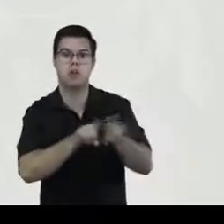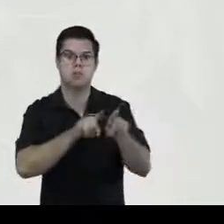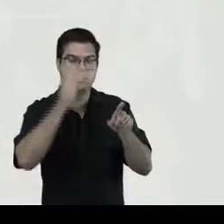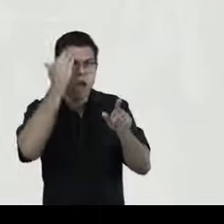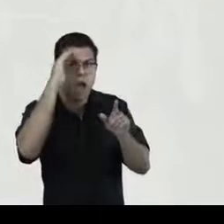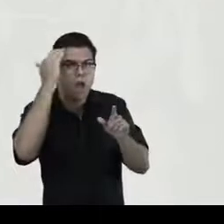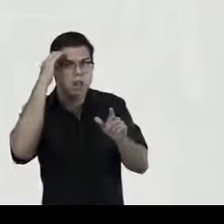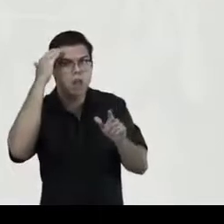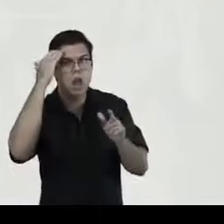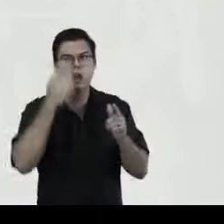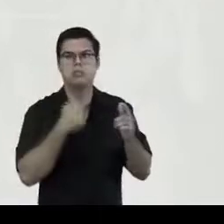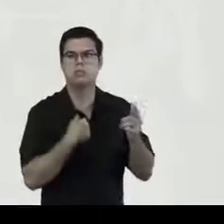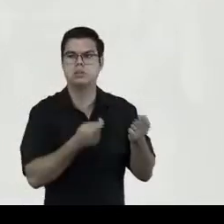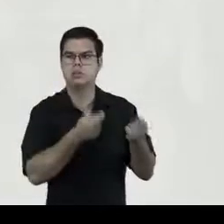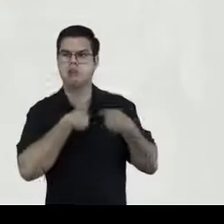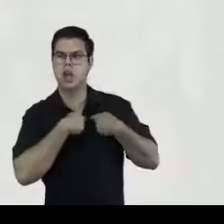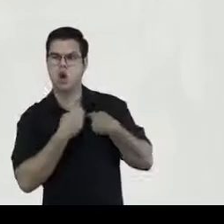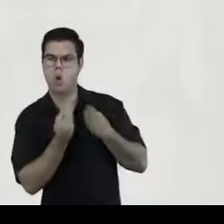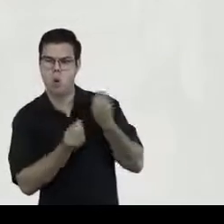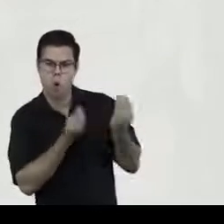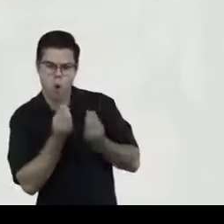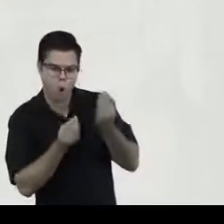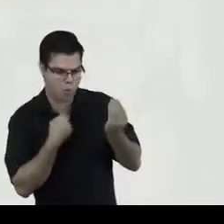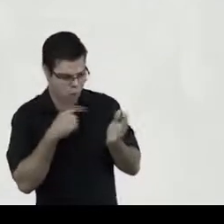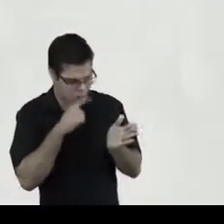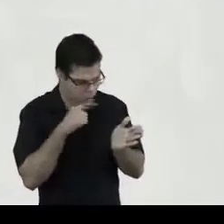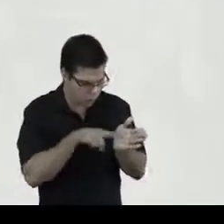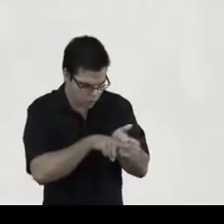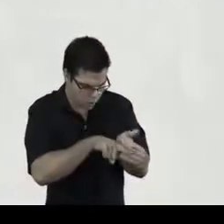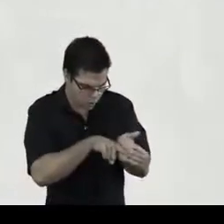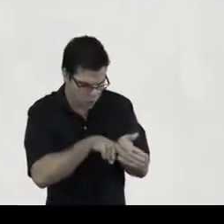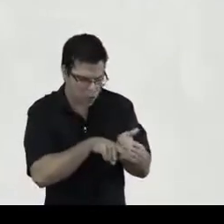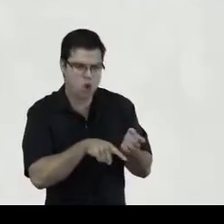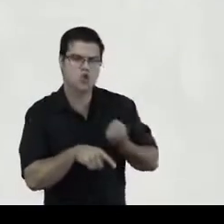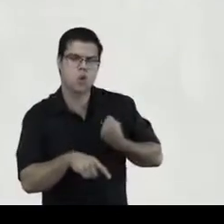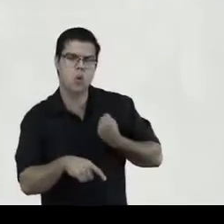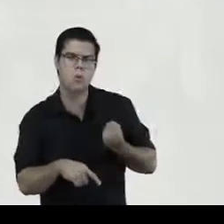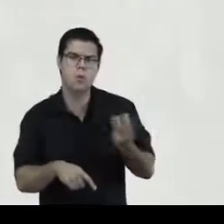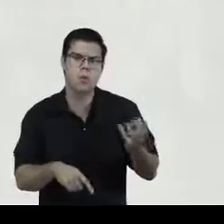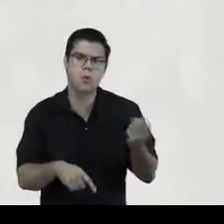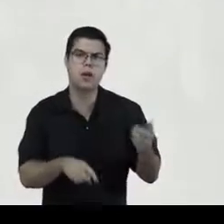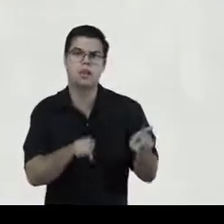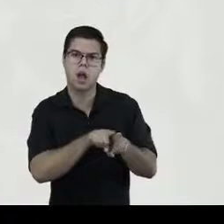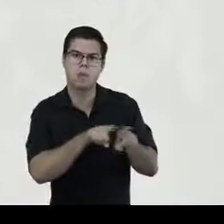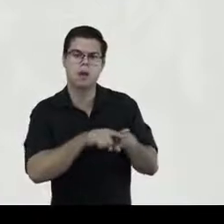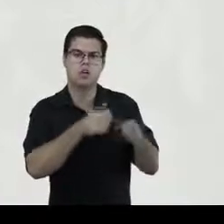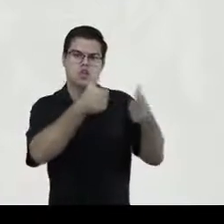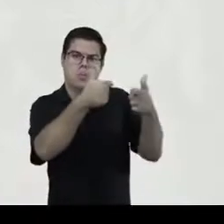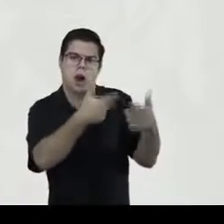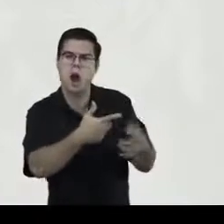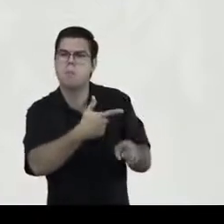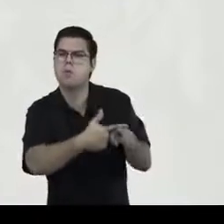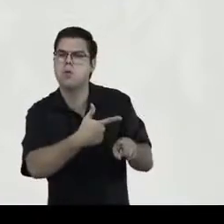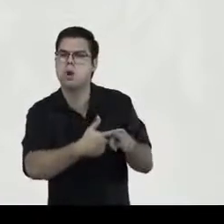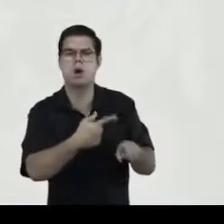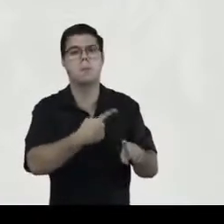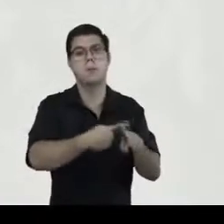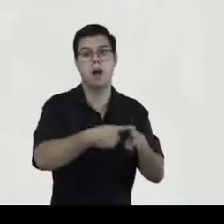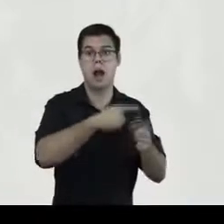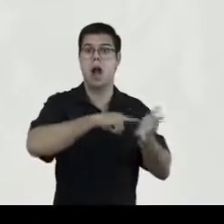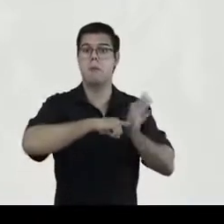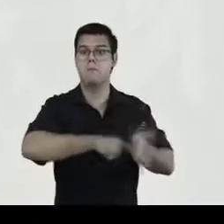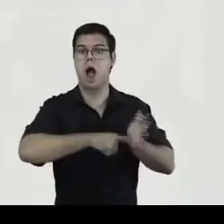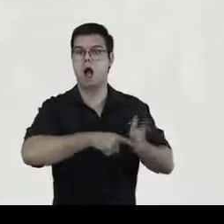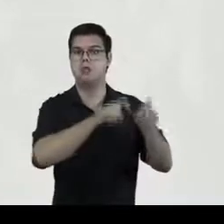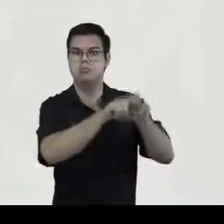überprüfen und nachvollziehbar machen. Denn die Maschine ist nur ein Weg, sehr viel schneller Fehler zu machen. Sie kann